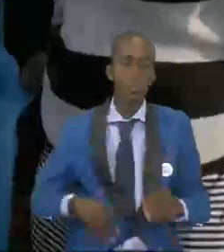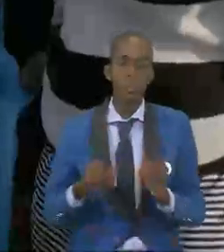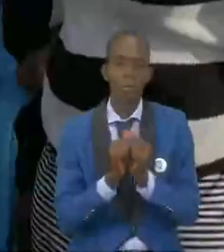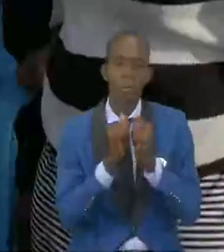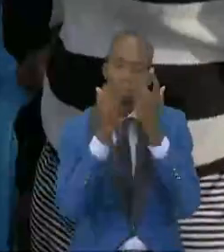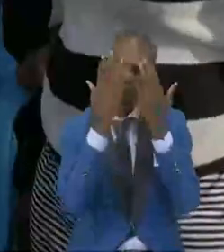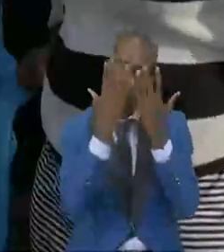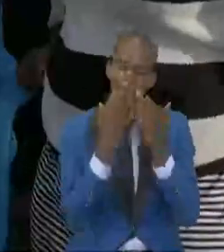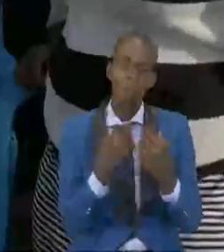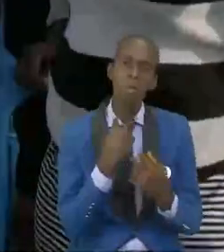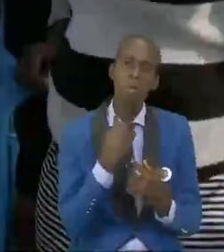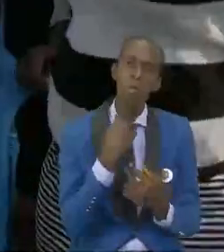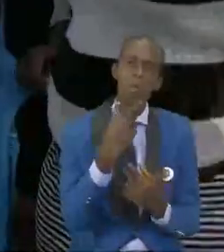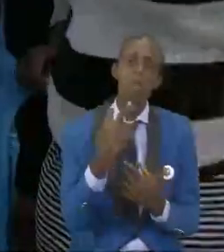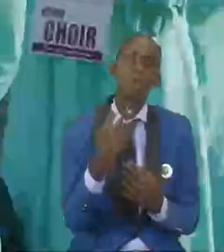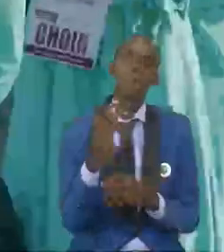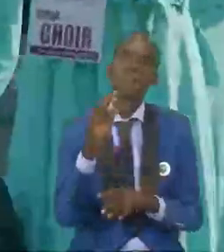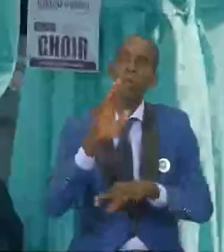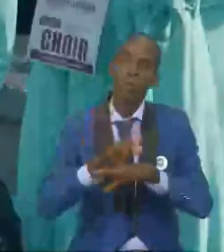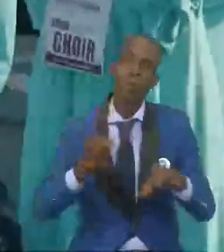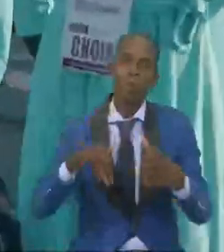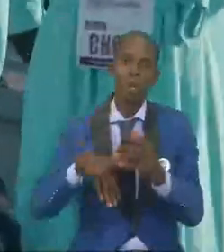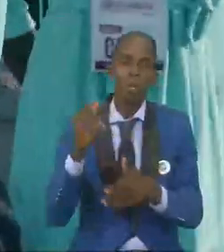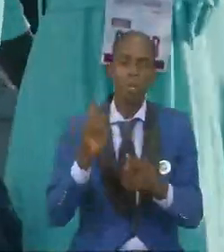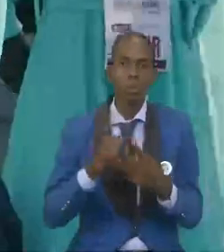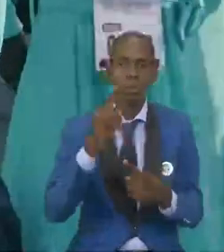et le roi t'appelle